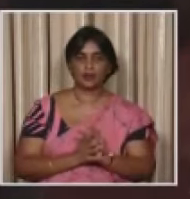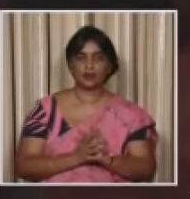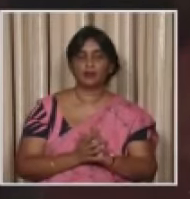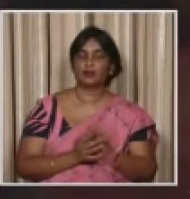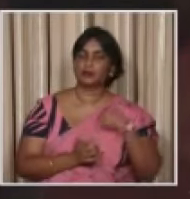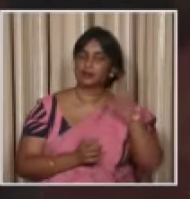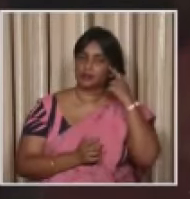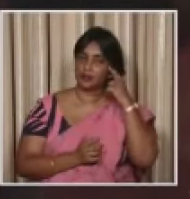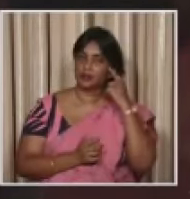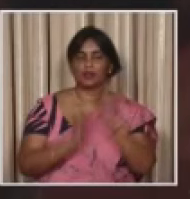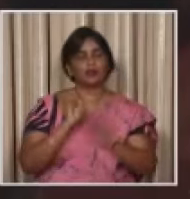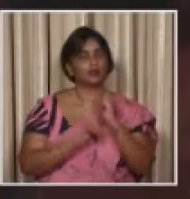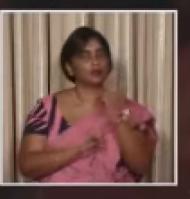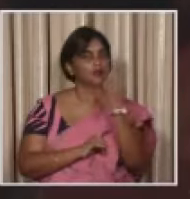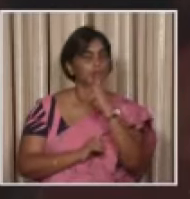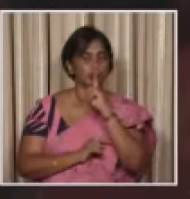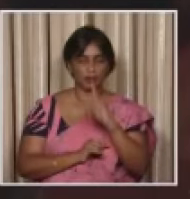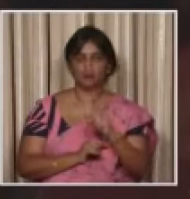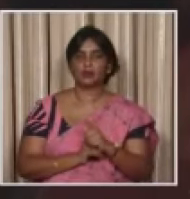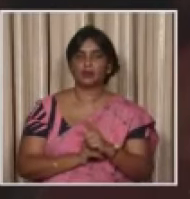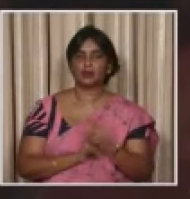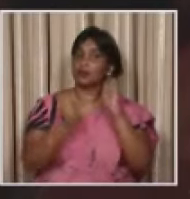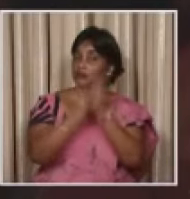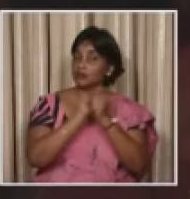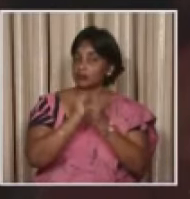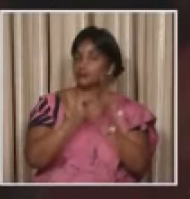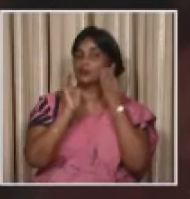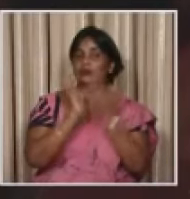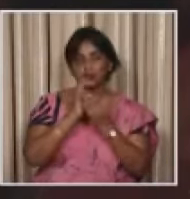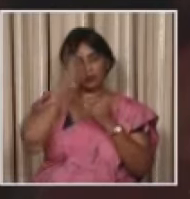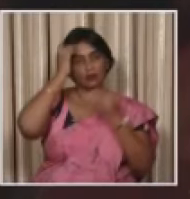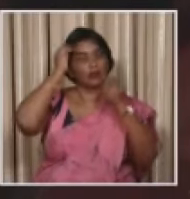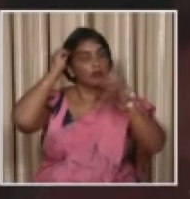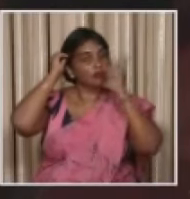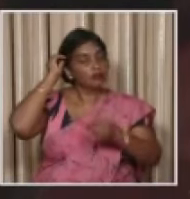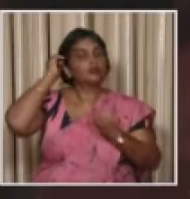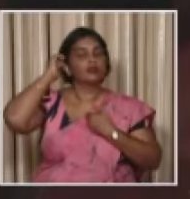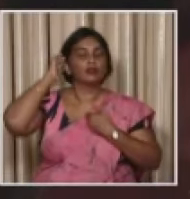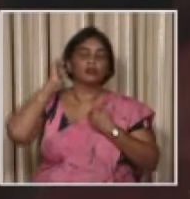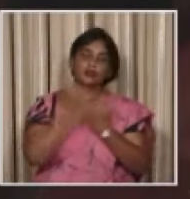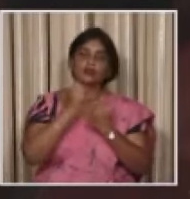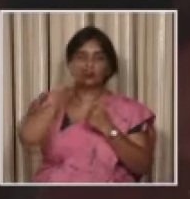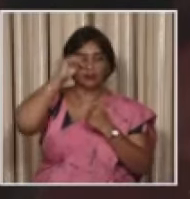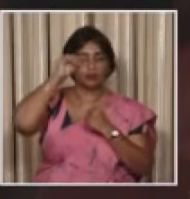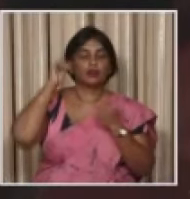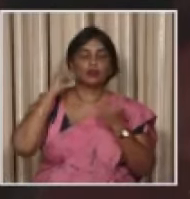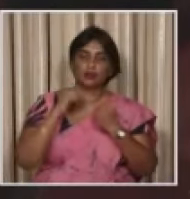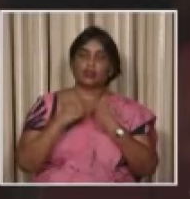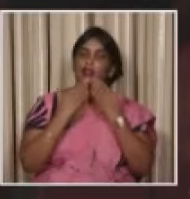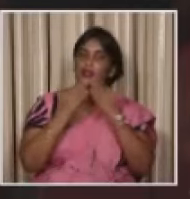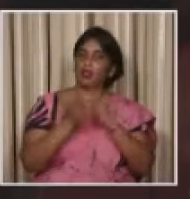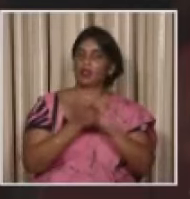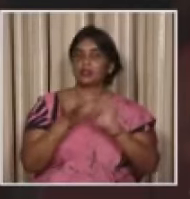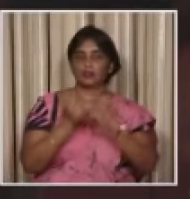දන්නෝ මන්ත්‍රීවරු කීප දෙනෙක් කිව්වා සංශෝධන ඉදිරිපත් කළ තියෙනවා ඒවට එකඟ වෙනවා නම් අපි සහයෝගය දෙන්නම් කියලා මම ඒකට ස්තුතිවන්ත වෙනවා